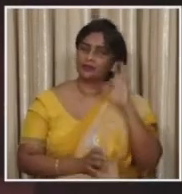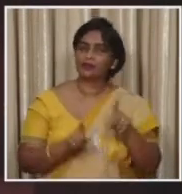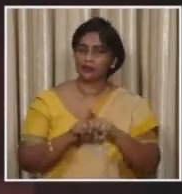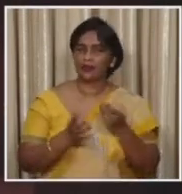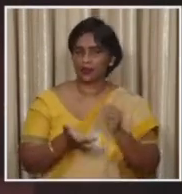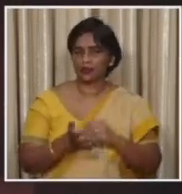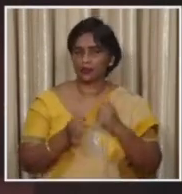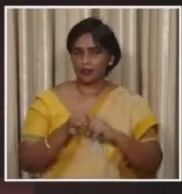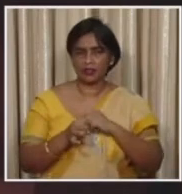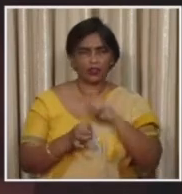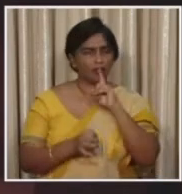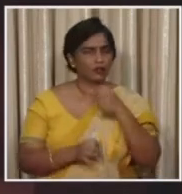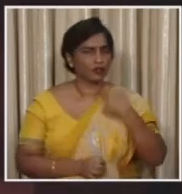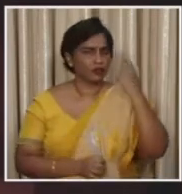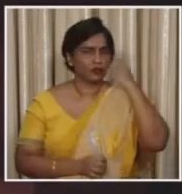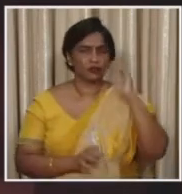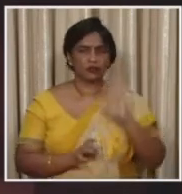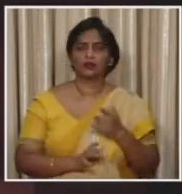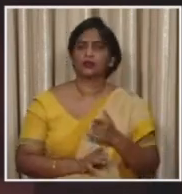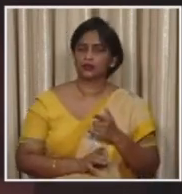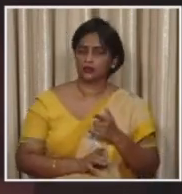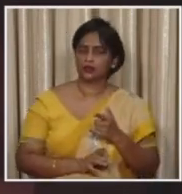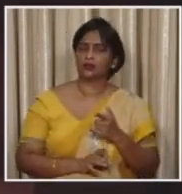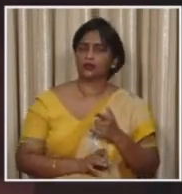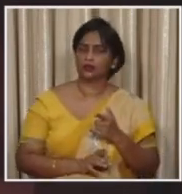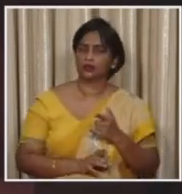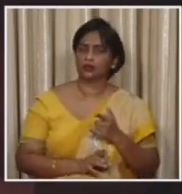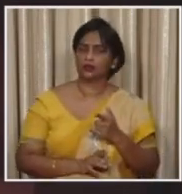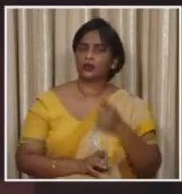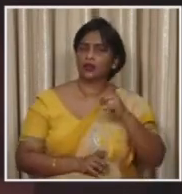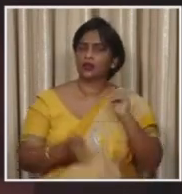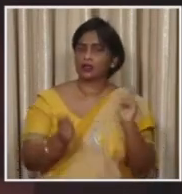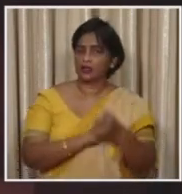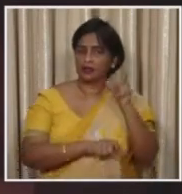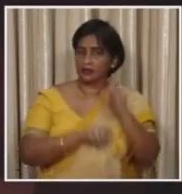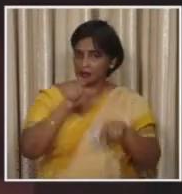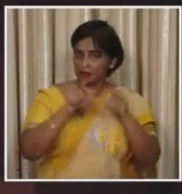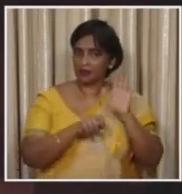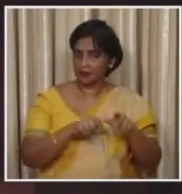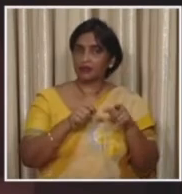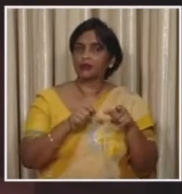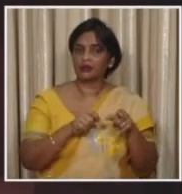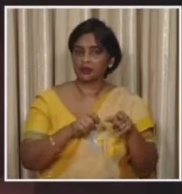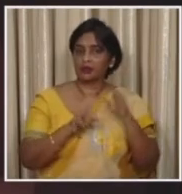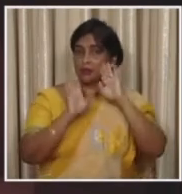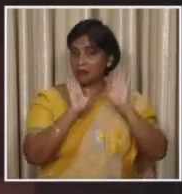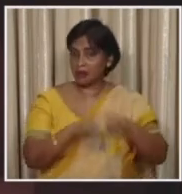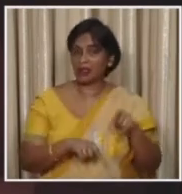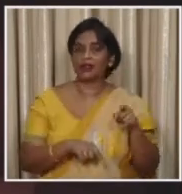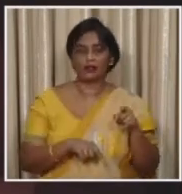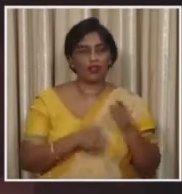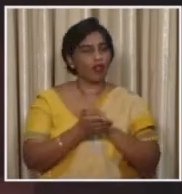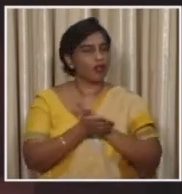ප්‍රශ්නයක් මම මතු කරා. අපි දන්න ආකාරයට සාමාන්‍යයෙන් ඒ ක්‍රිකටර්ස් ලයින් ඒගොල්ලන්ගේ accommodation, ඒ